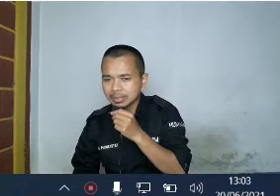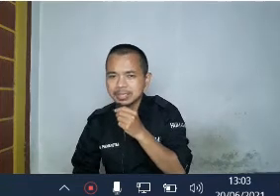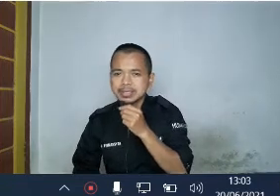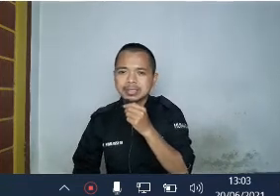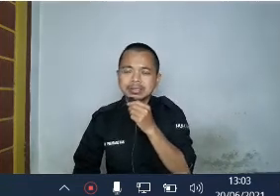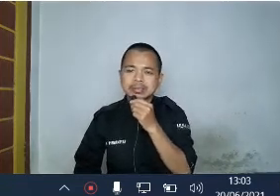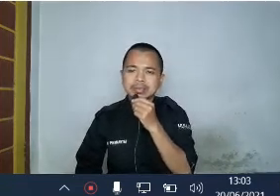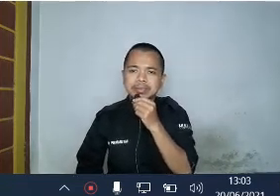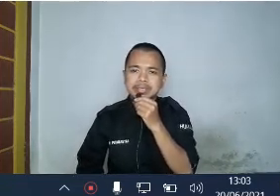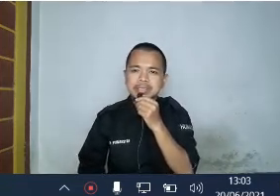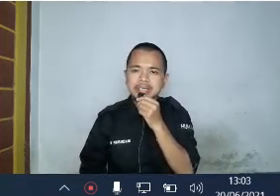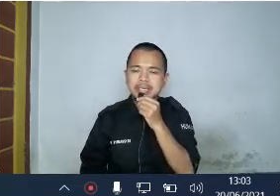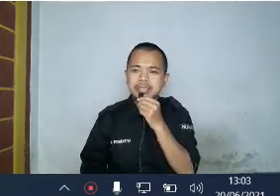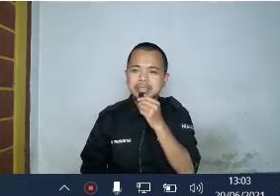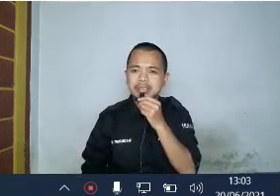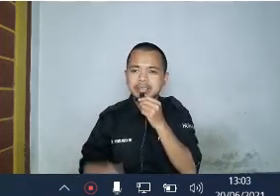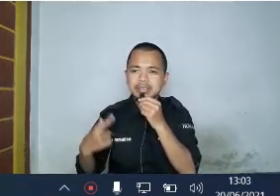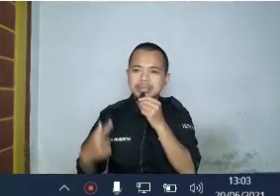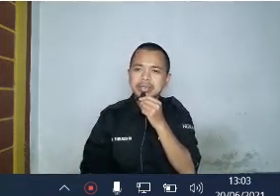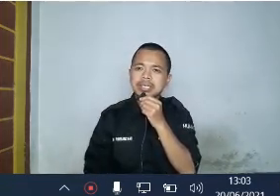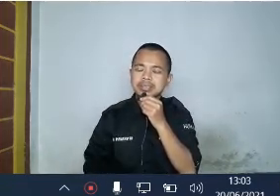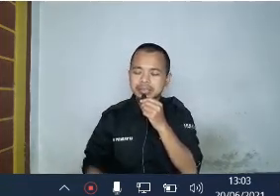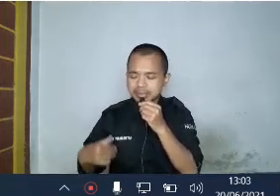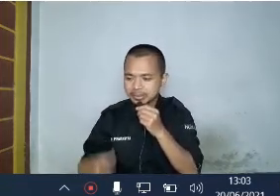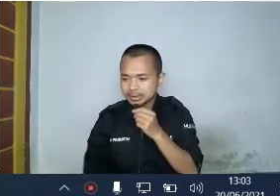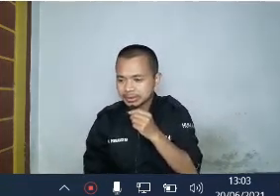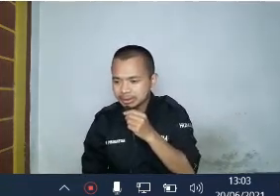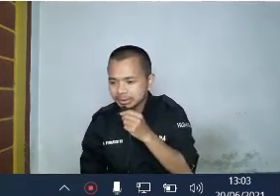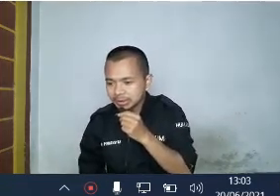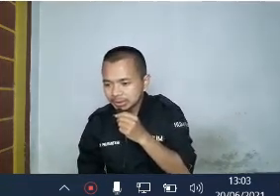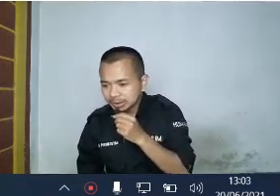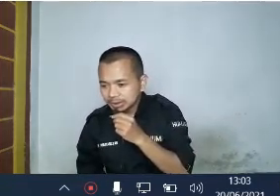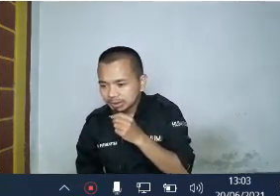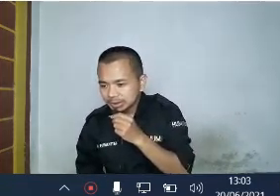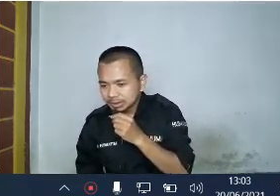13.00 Ya tapi saya ada di ruangan